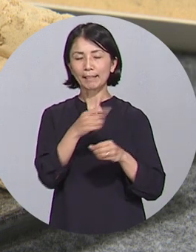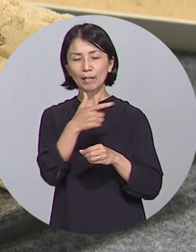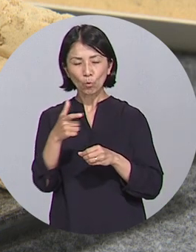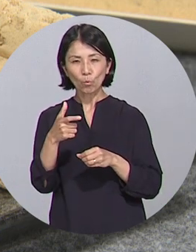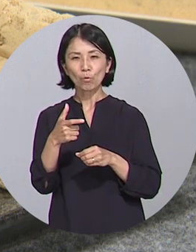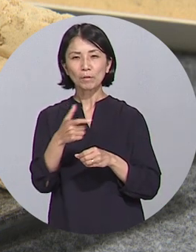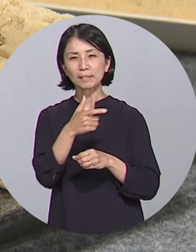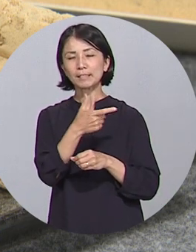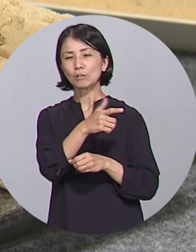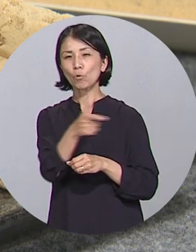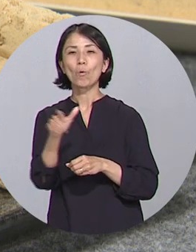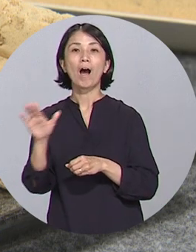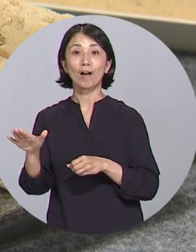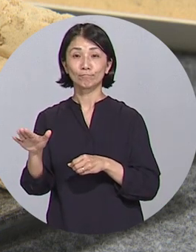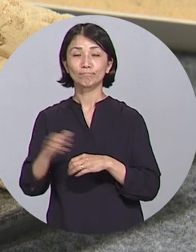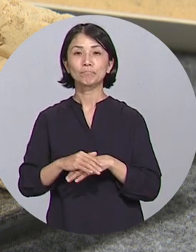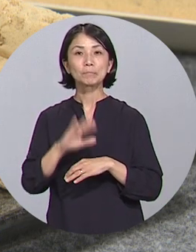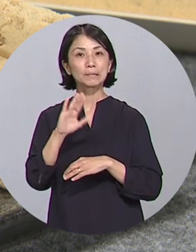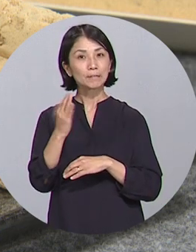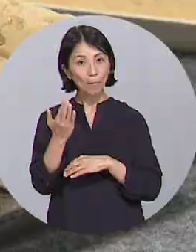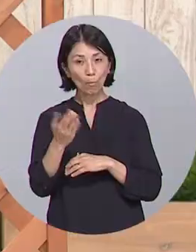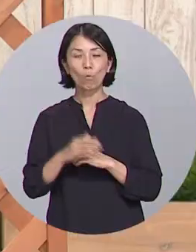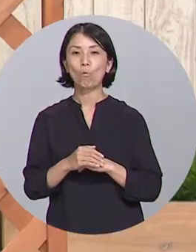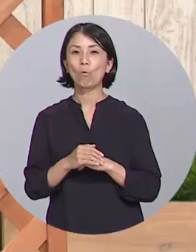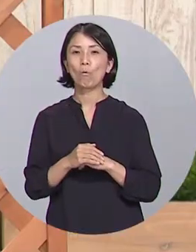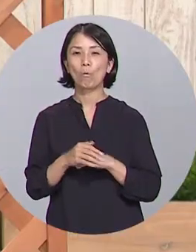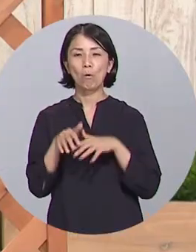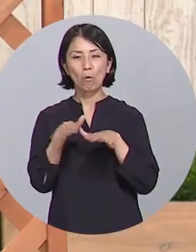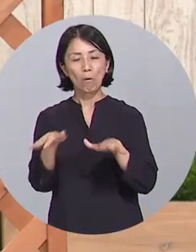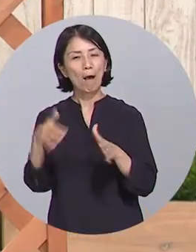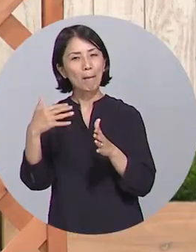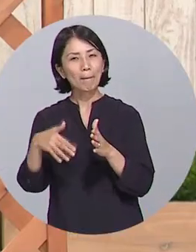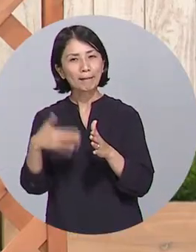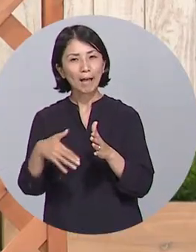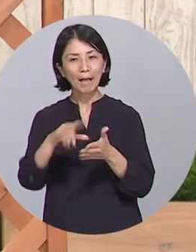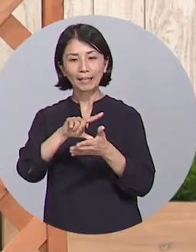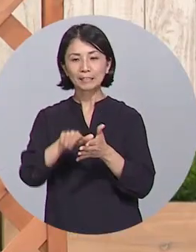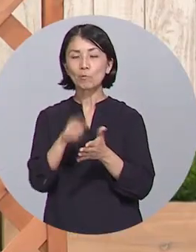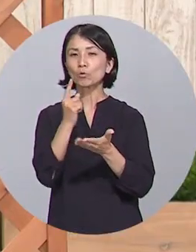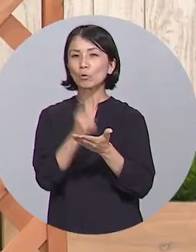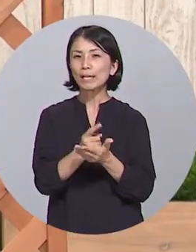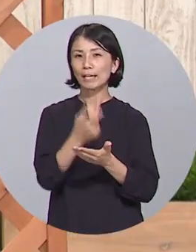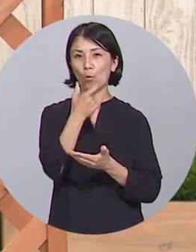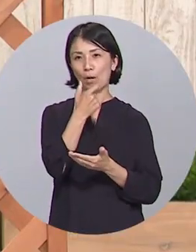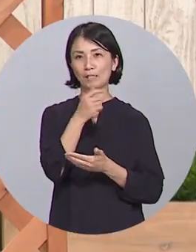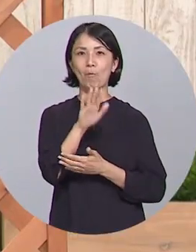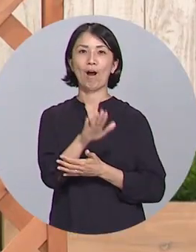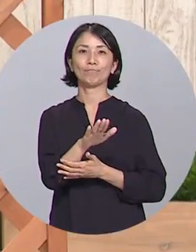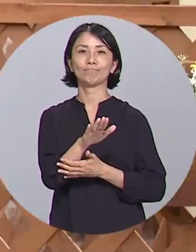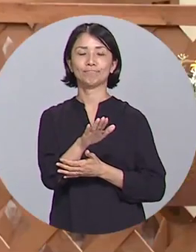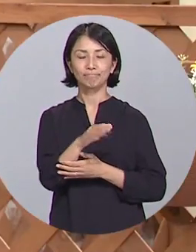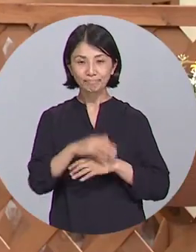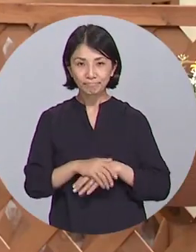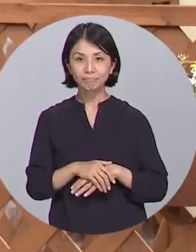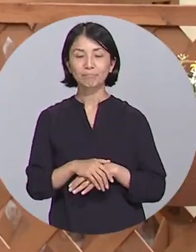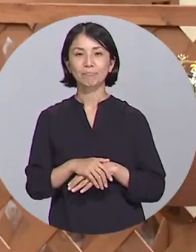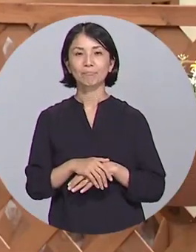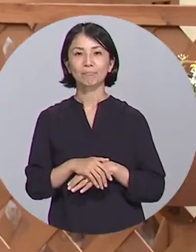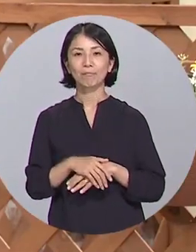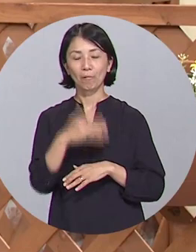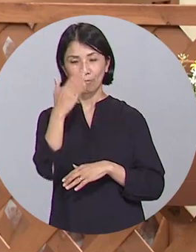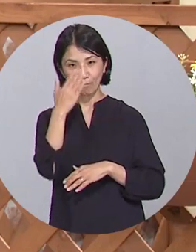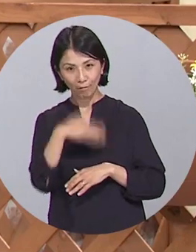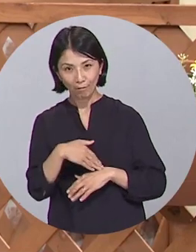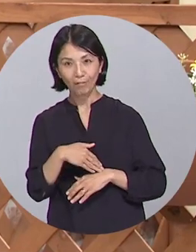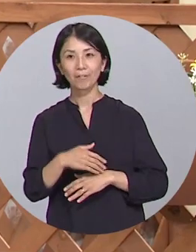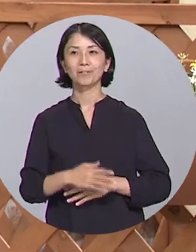有名な和菓子たくさんある一方でですね、知る人ぞ知るご当地和菓子もあるんです。 知る人ぞ知る